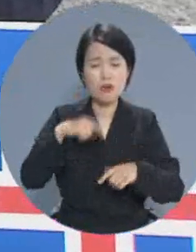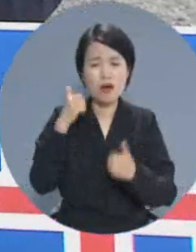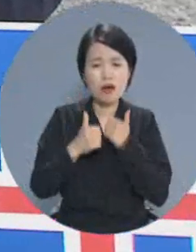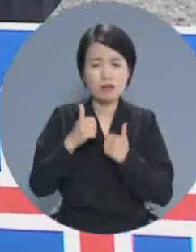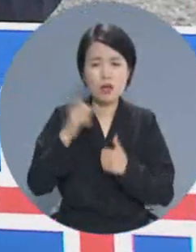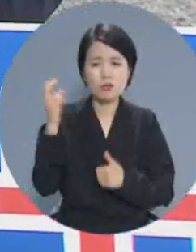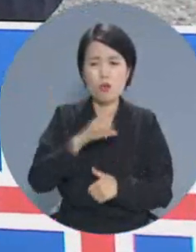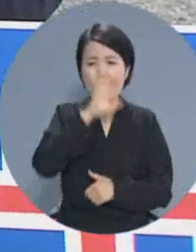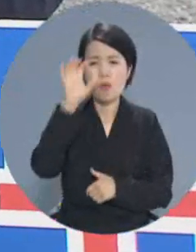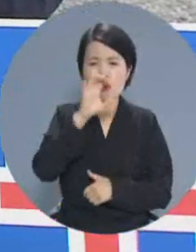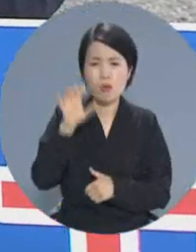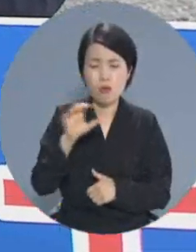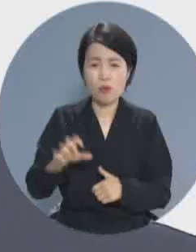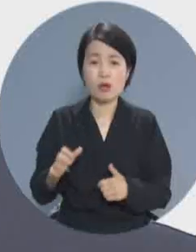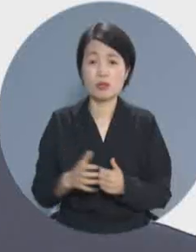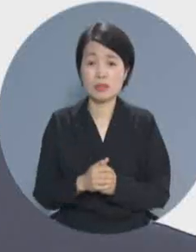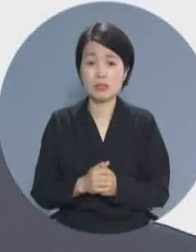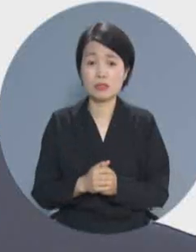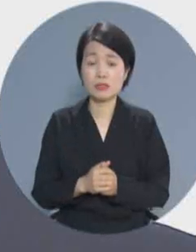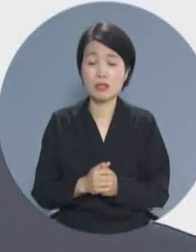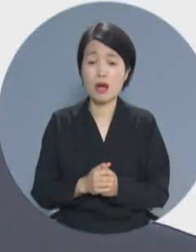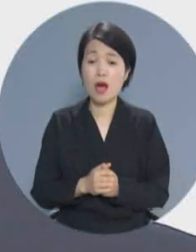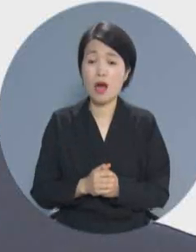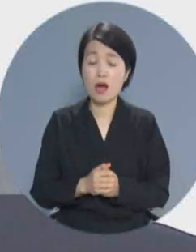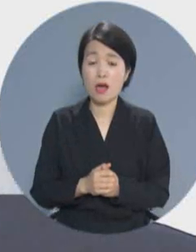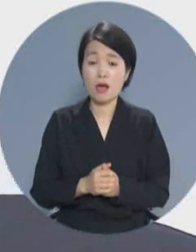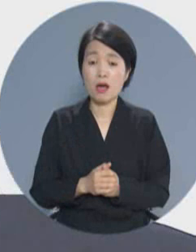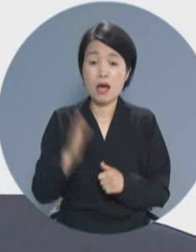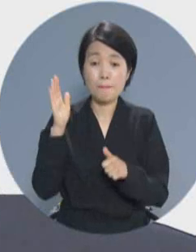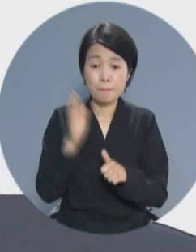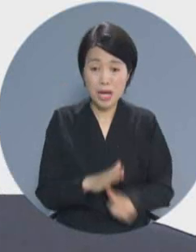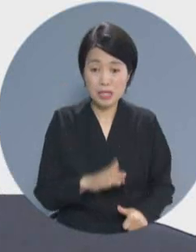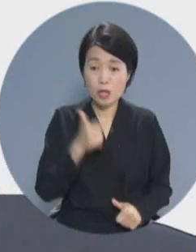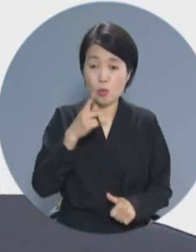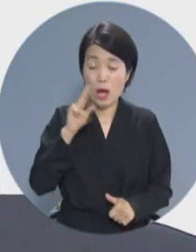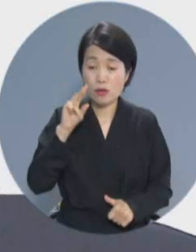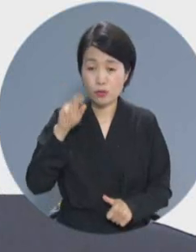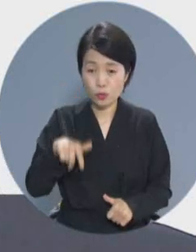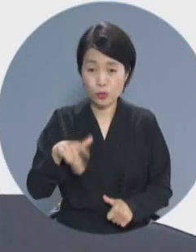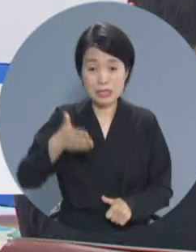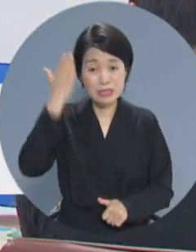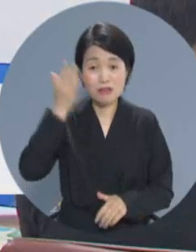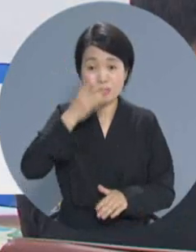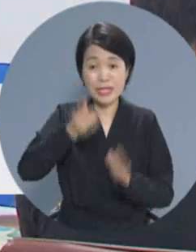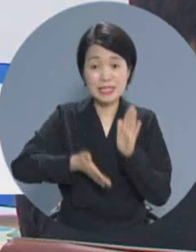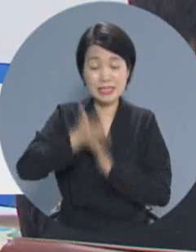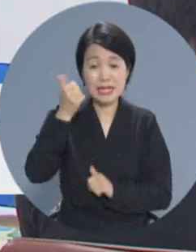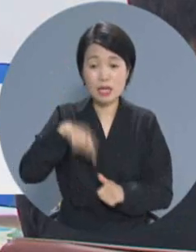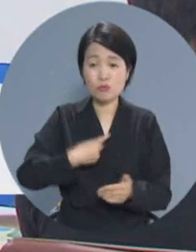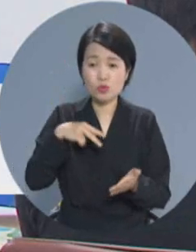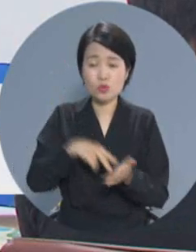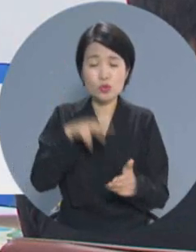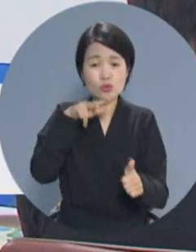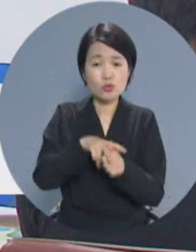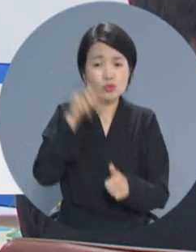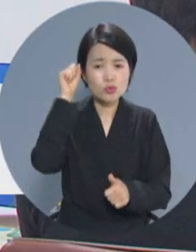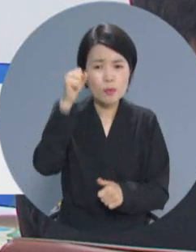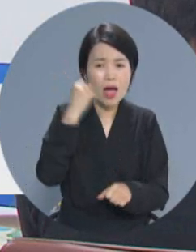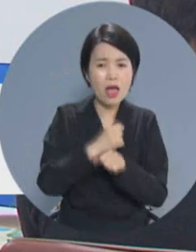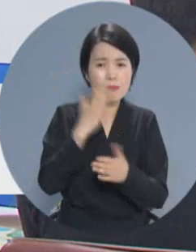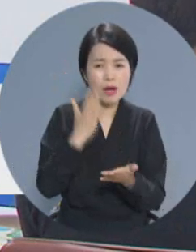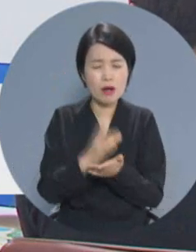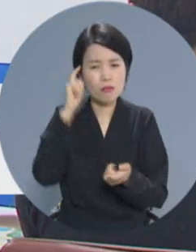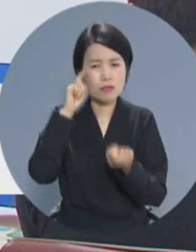갈등이 또다시 불거진 가운데 공천 심사에서 탈락한 노광규 전 시장의 무소속 출마 여부가 초미의